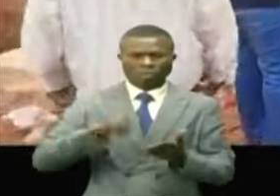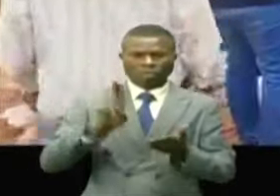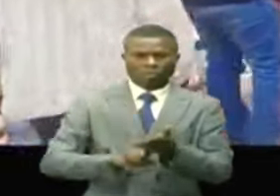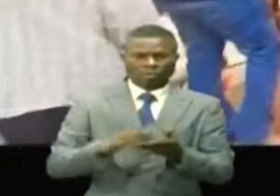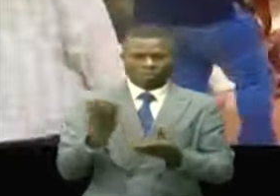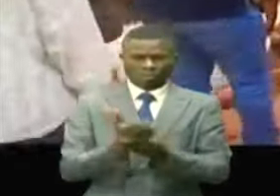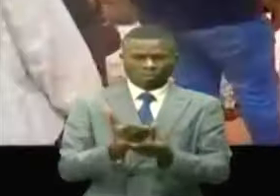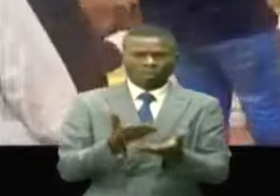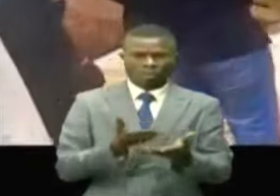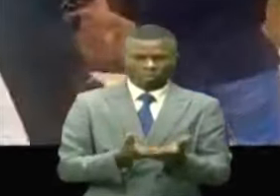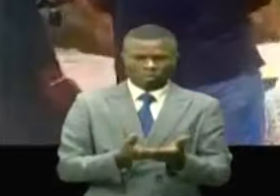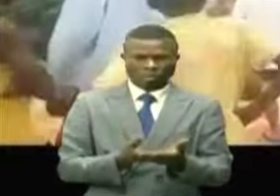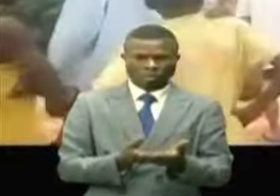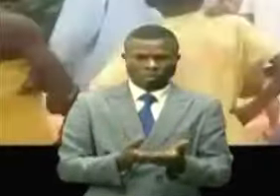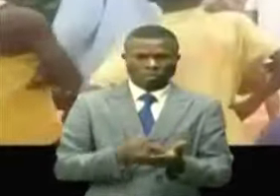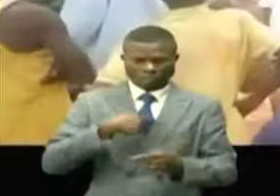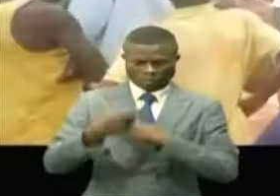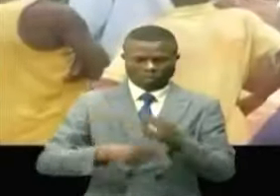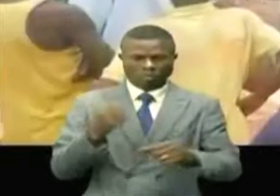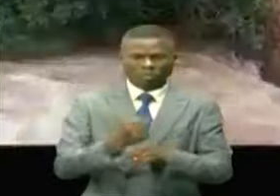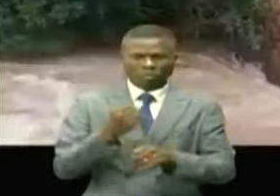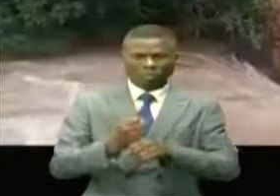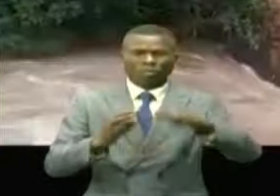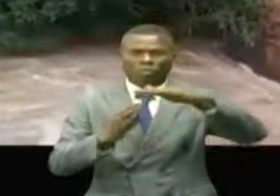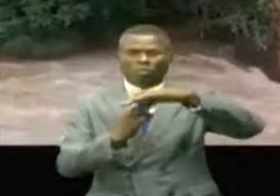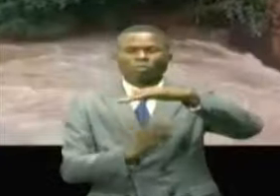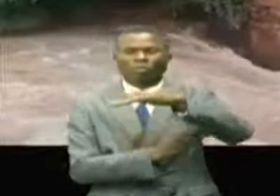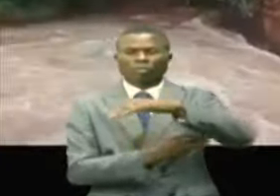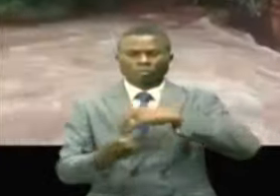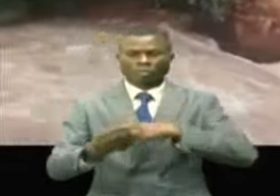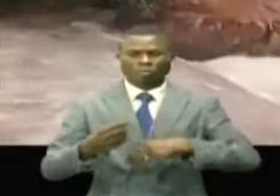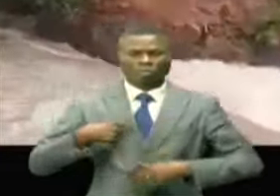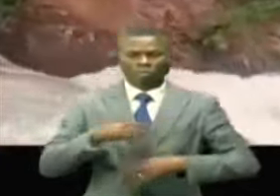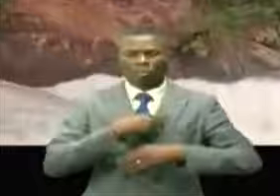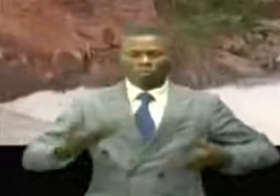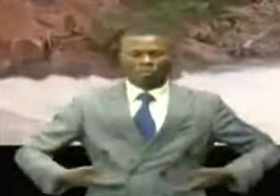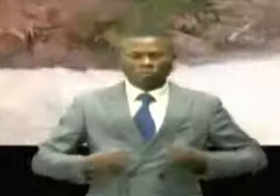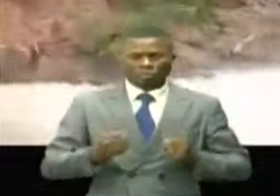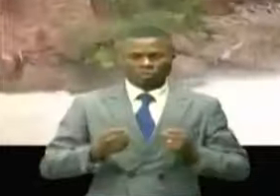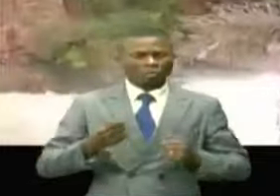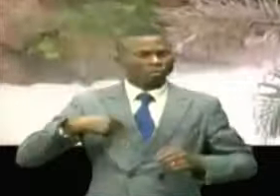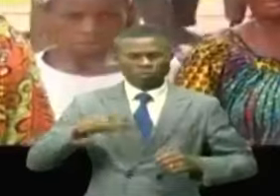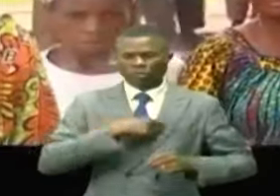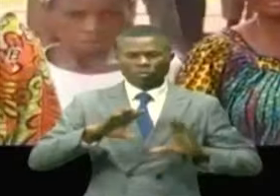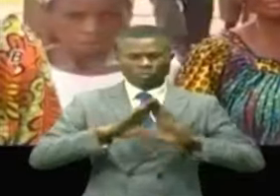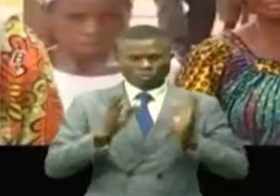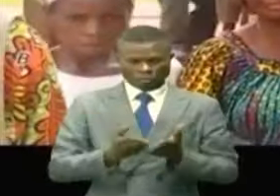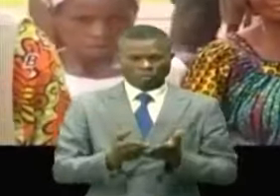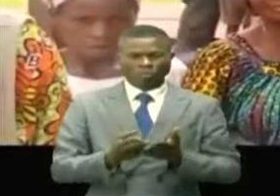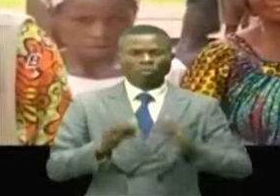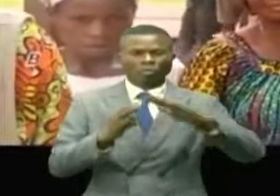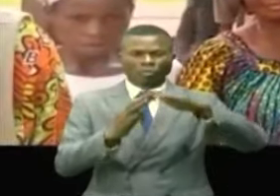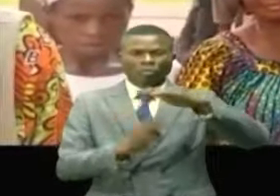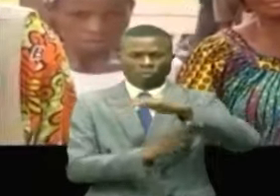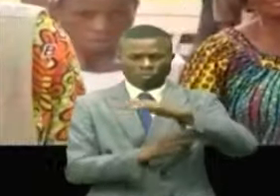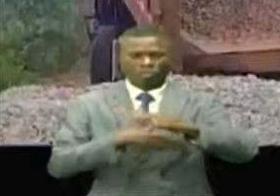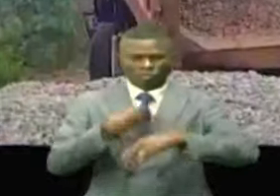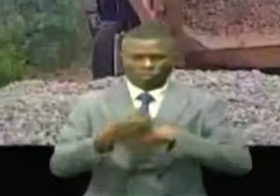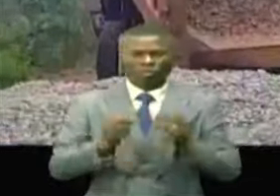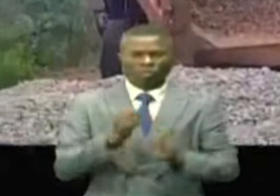aé pour commencer le travaux de pon B nous sommes très heureux de voir l'exécution de ces